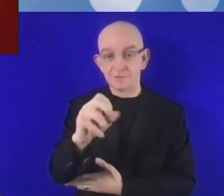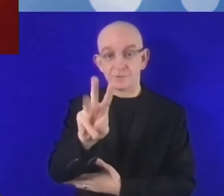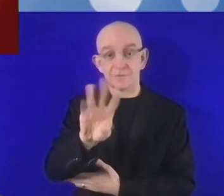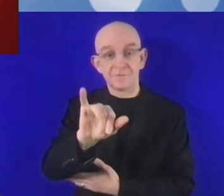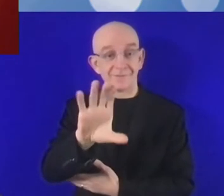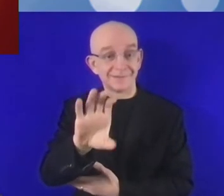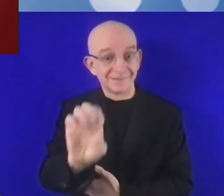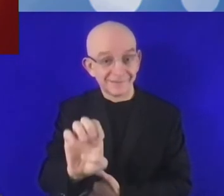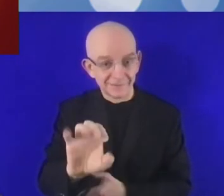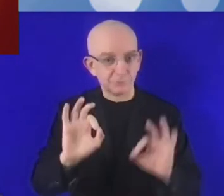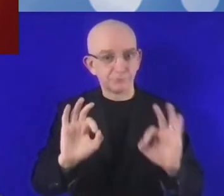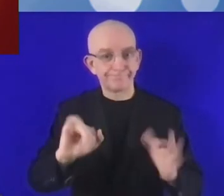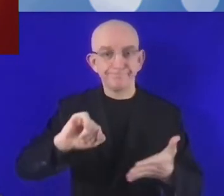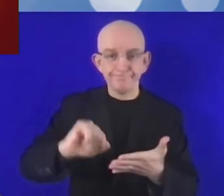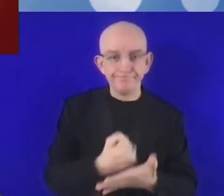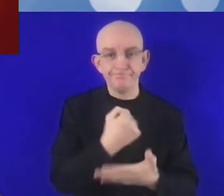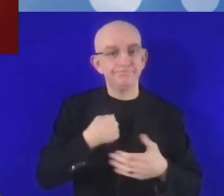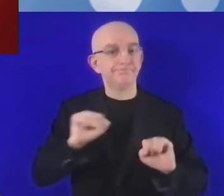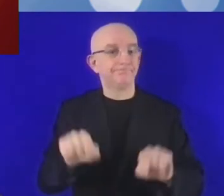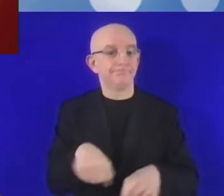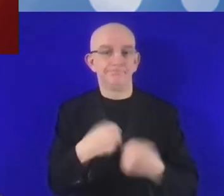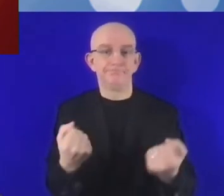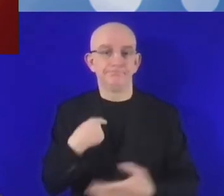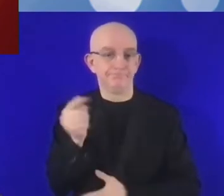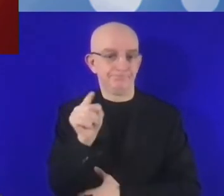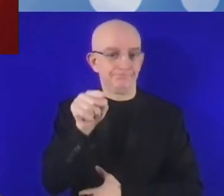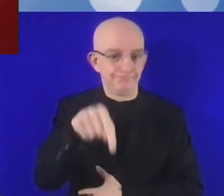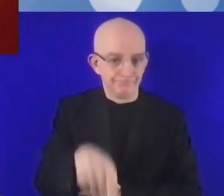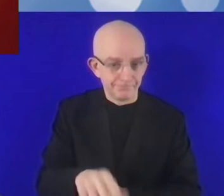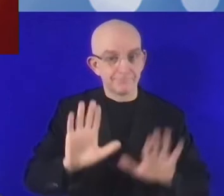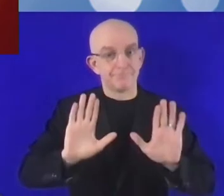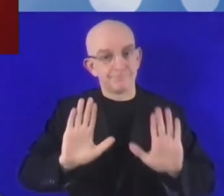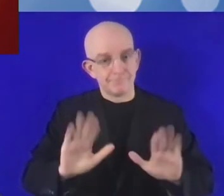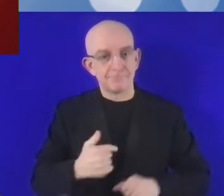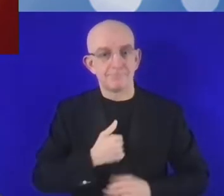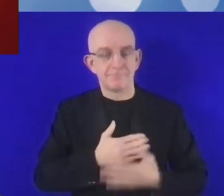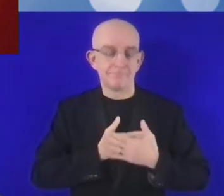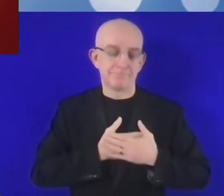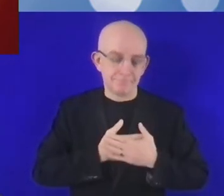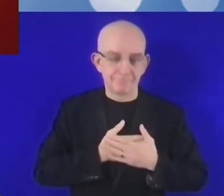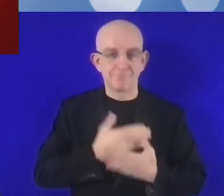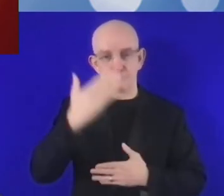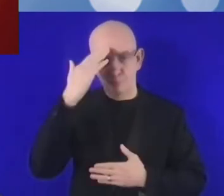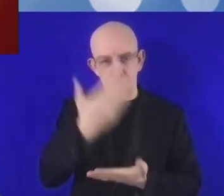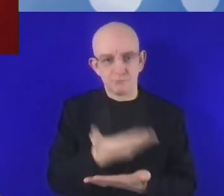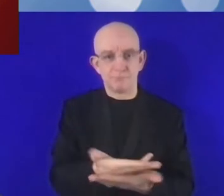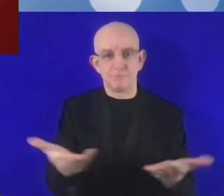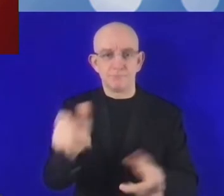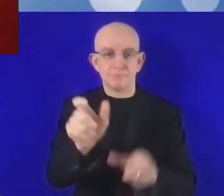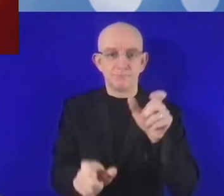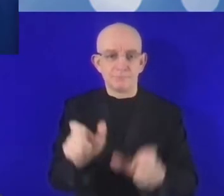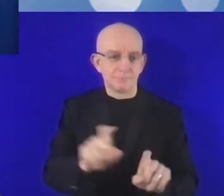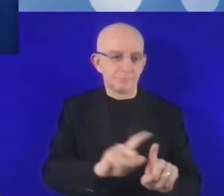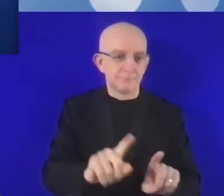rejoindre physiquement aujourd'hui malheureusement, mais c'est avec une grande satisfaction que je vous souhaite la bienvenue, que je souhaite la